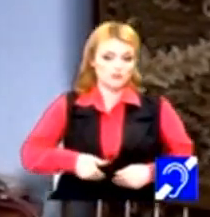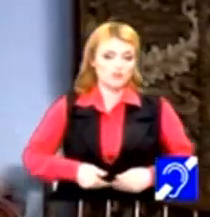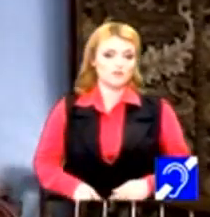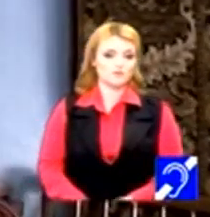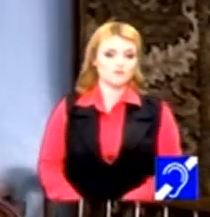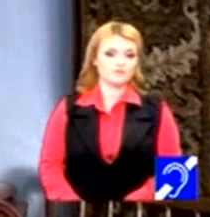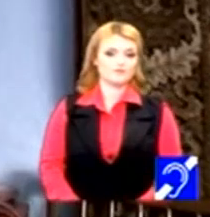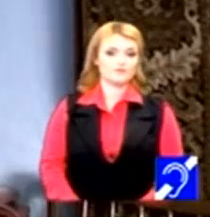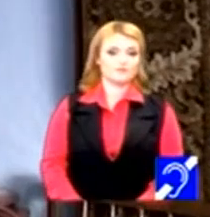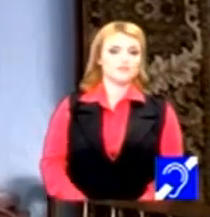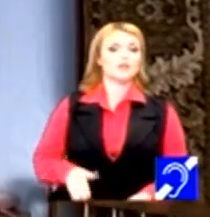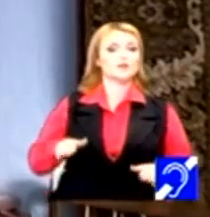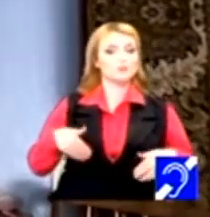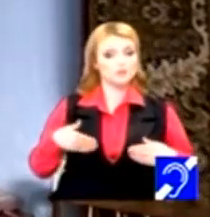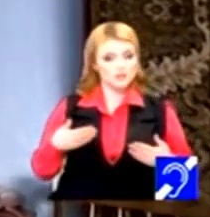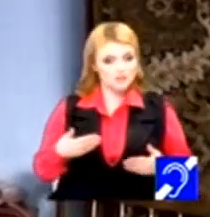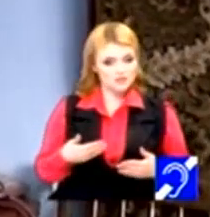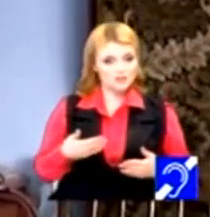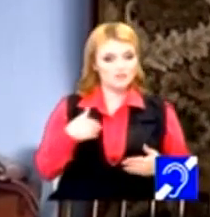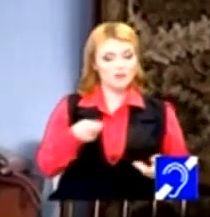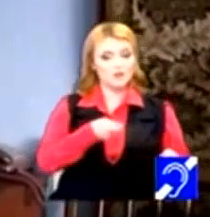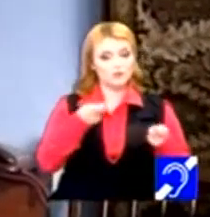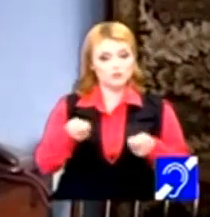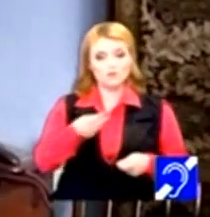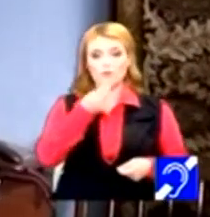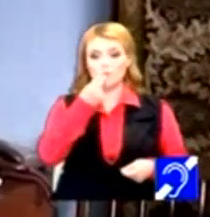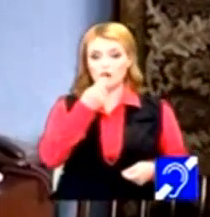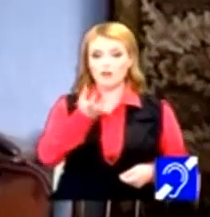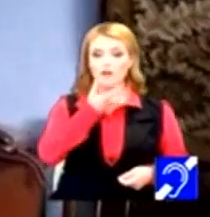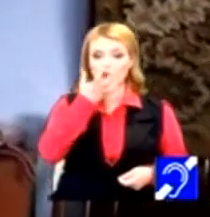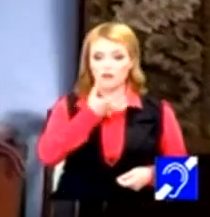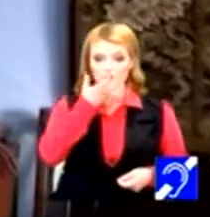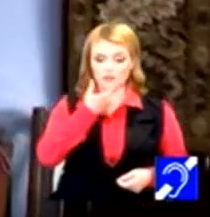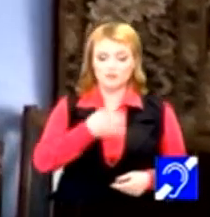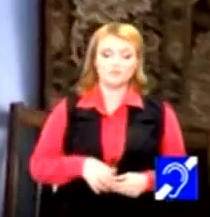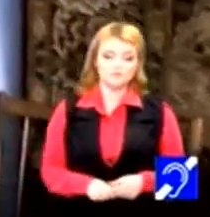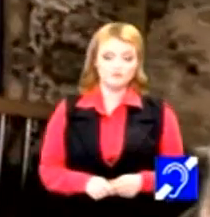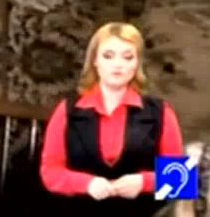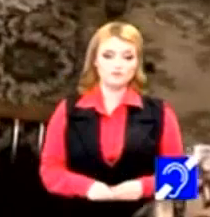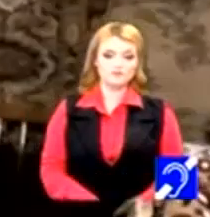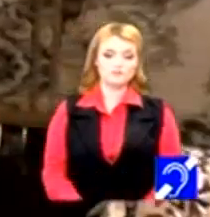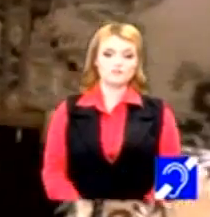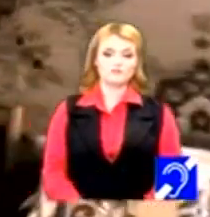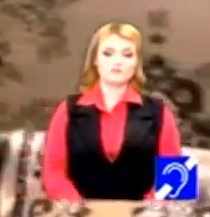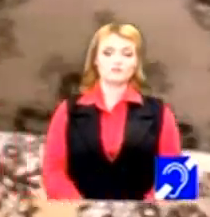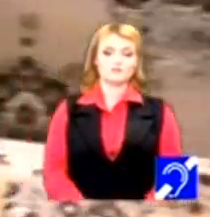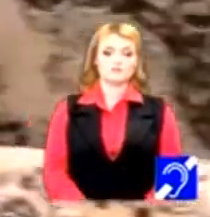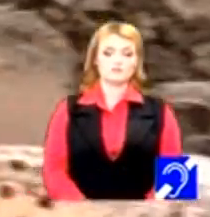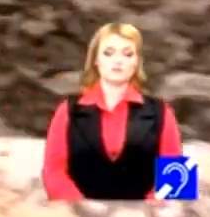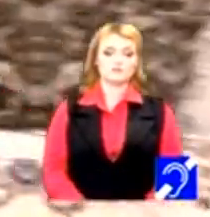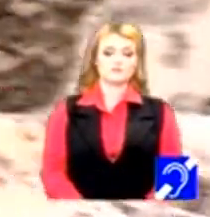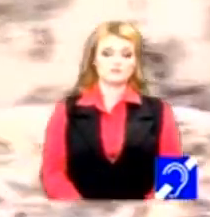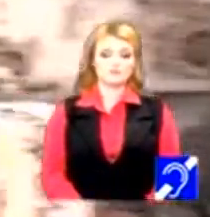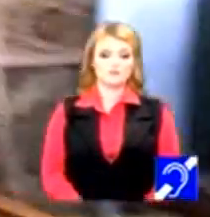Bună ziua, domn Nicolae, noi v-am adus iar un prânz cald, după cum știți. Azi la meniu avem o